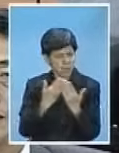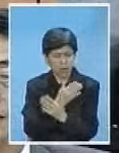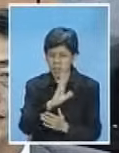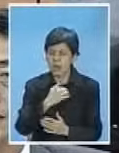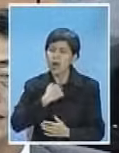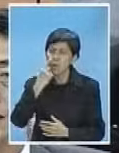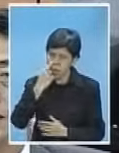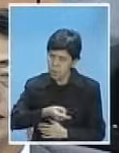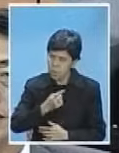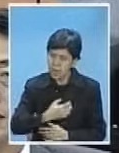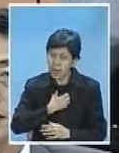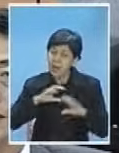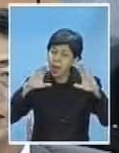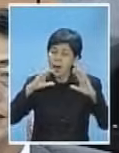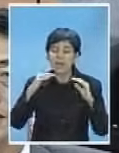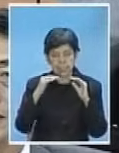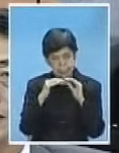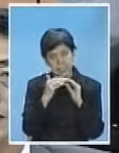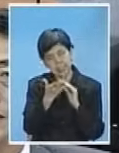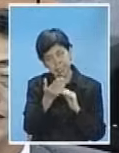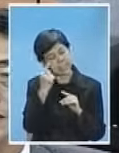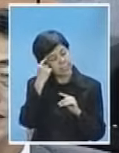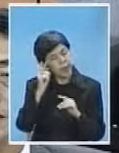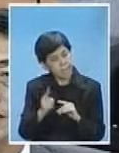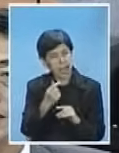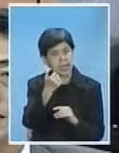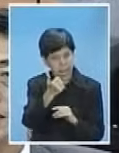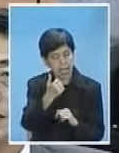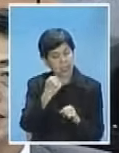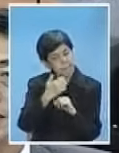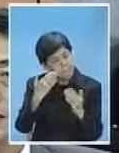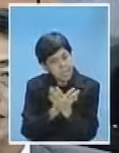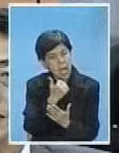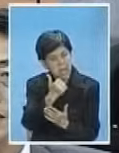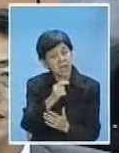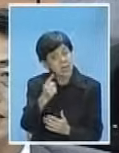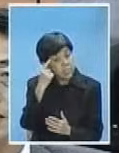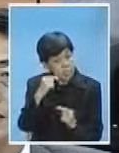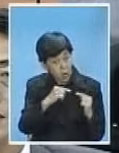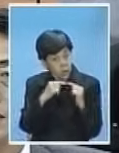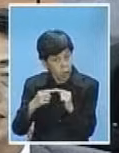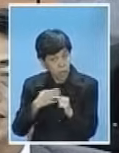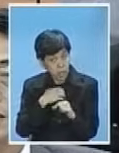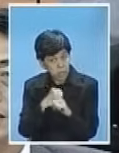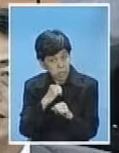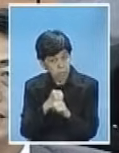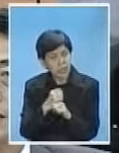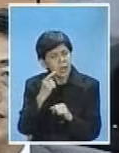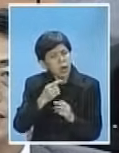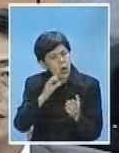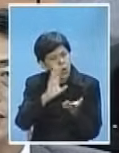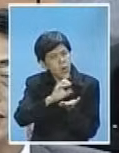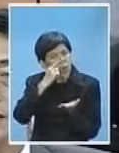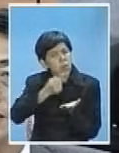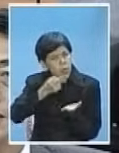นะครับจริงอยู่รัฐบาลย่อมมีสิทธิ์ที่จะคิดนโยบายตัวเองแล้วก็เปลี่ยนแต่เมื่อท่านจะต่อยอดเรื่องนี้ก็ให้ของเดิ